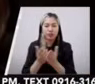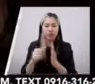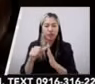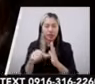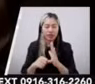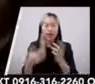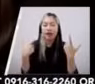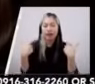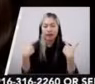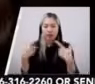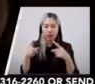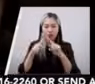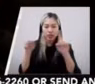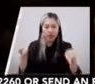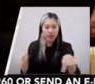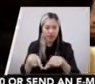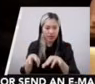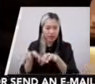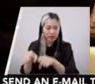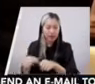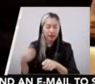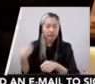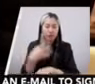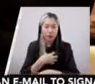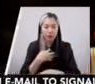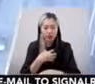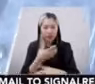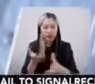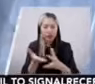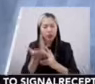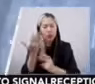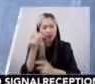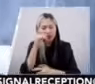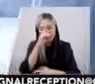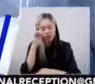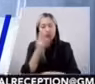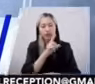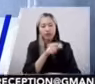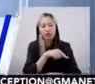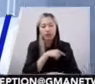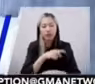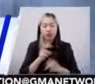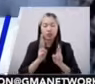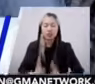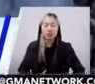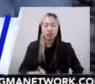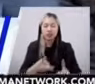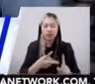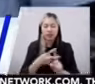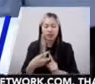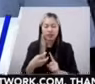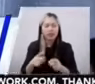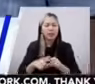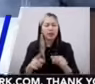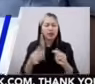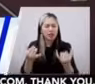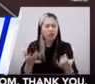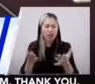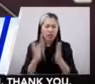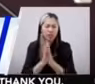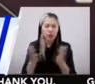sa criminal complaint dahil sa qualified human trafficking. Pero ang tanong ngayon ng marami, nasaan na ba talaga si